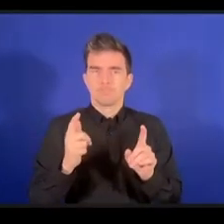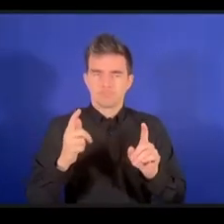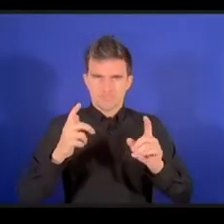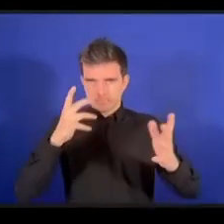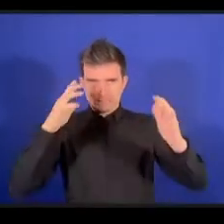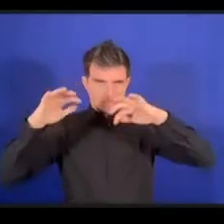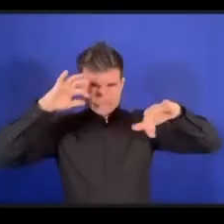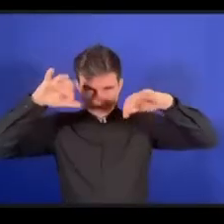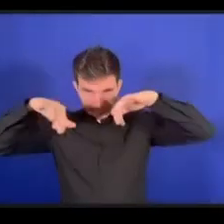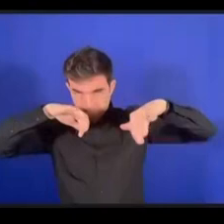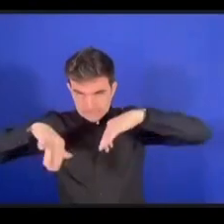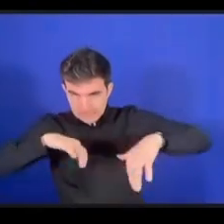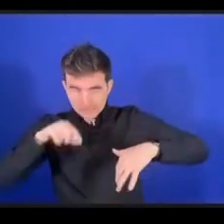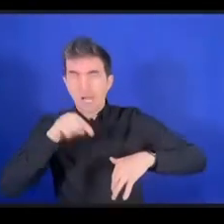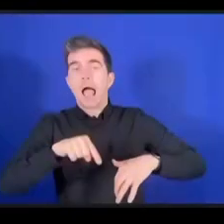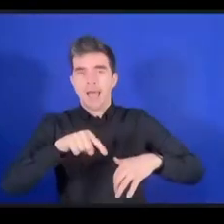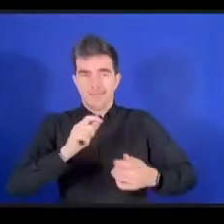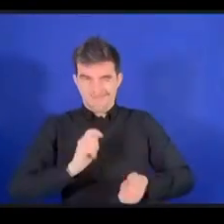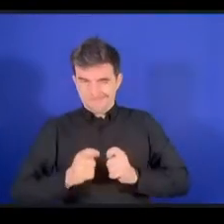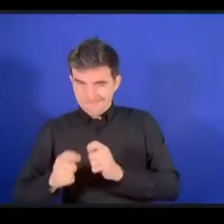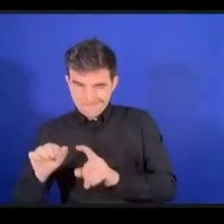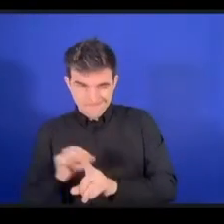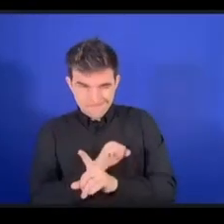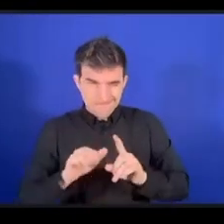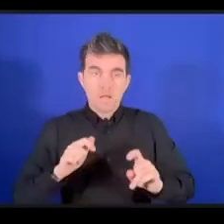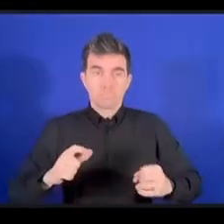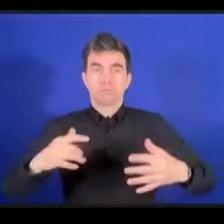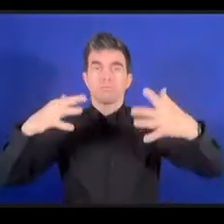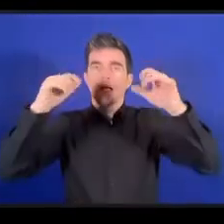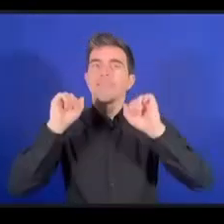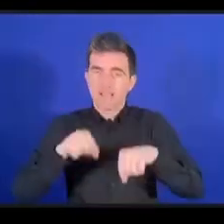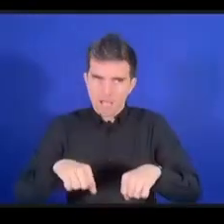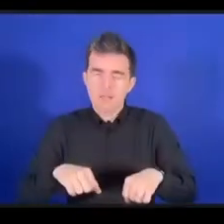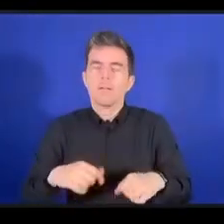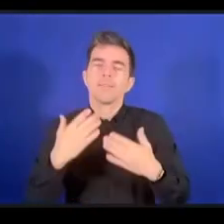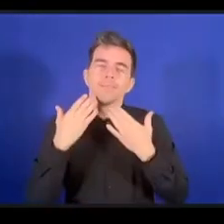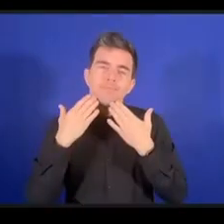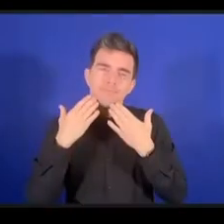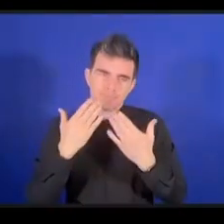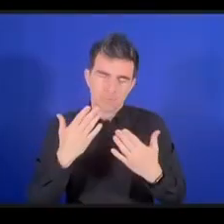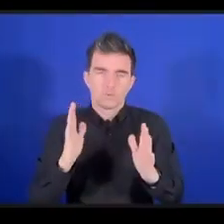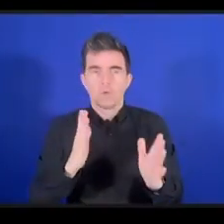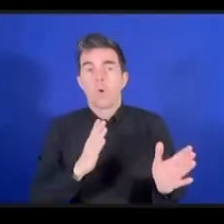式，如果要做到这一点的话。第二点，